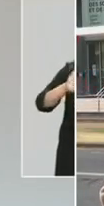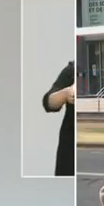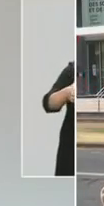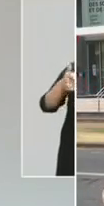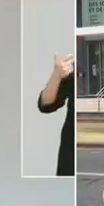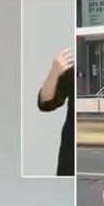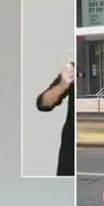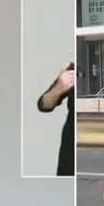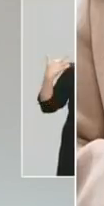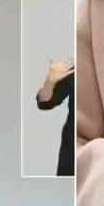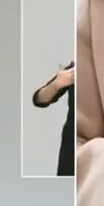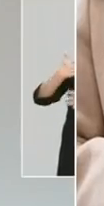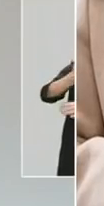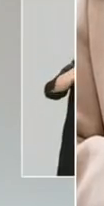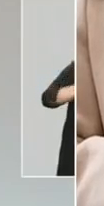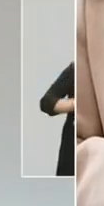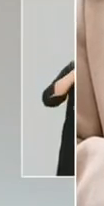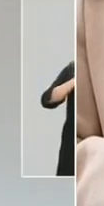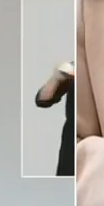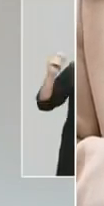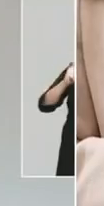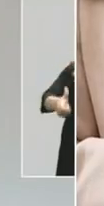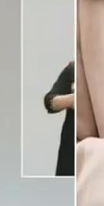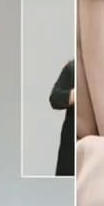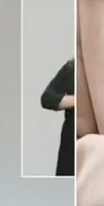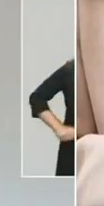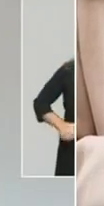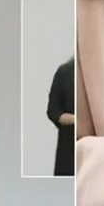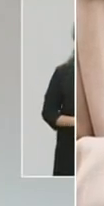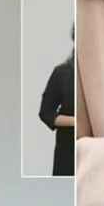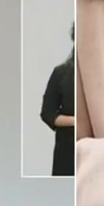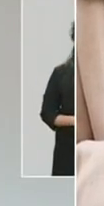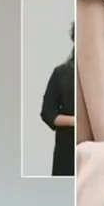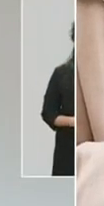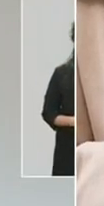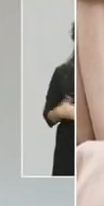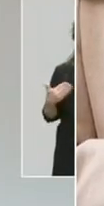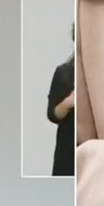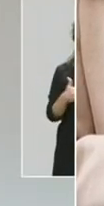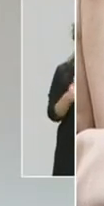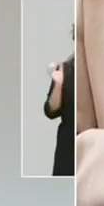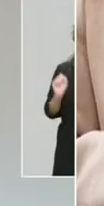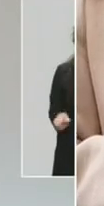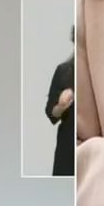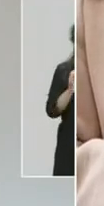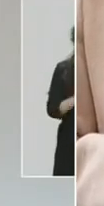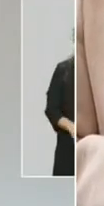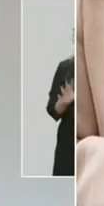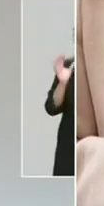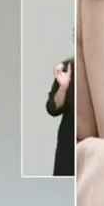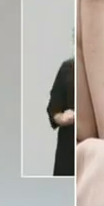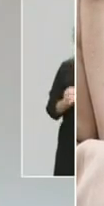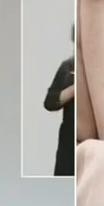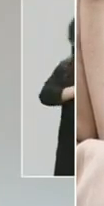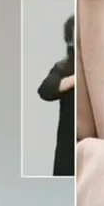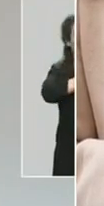retenez? Ah oui, tout à fait. Aujourd'hui, les non-vaccinés sont au nombre d'un peu plus de 5 millions selon des derniers comptages. Et